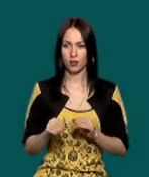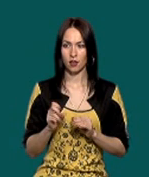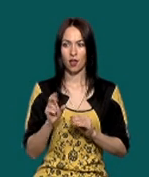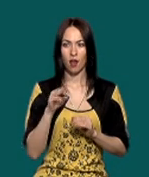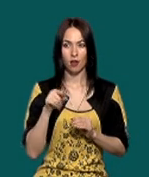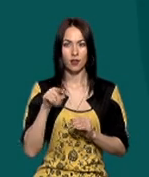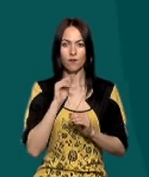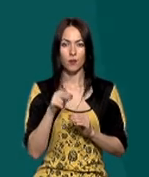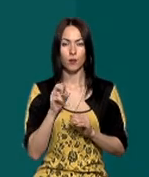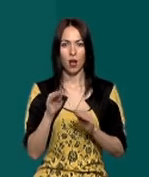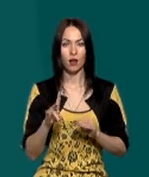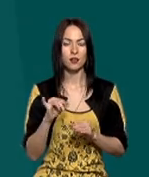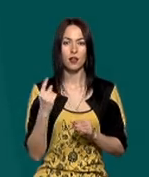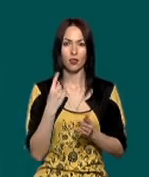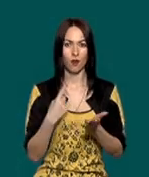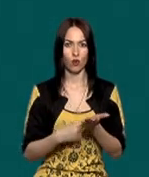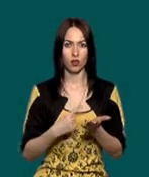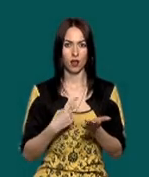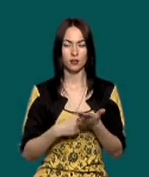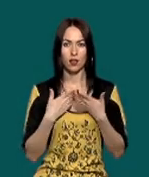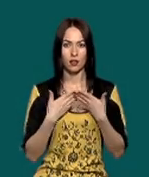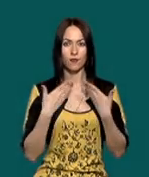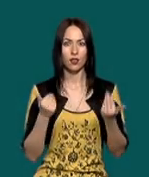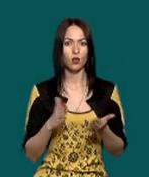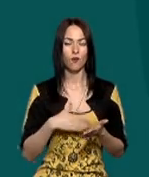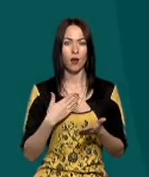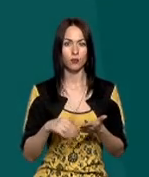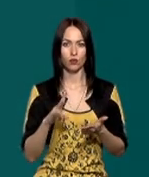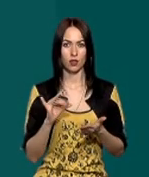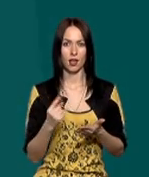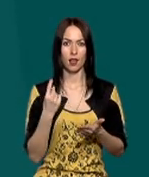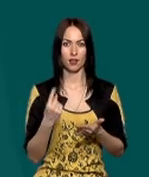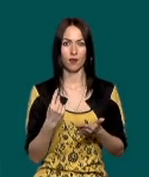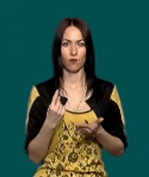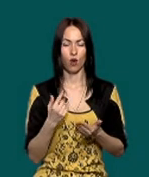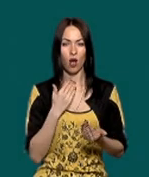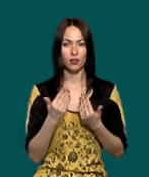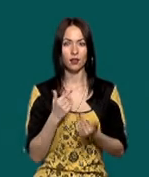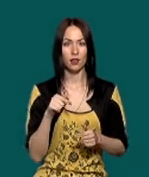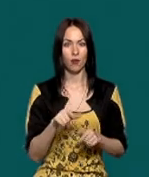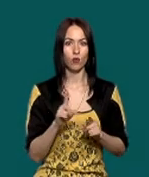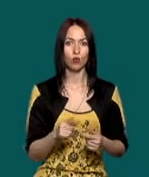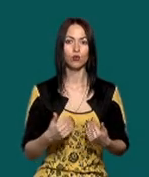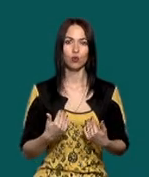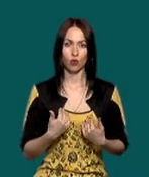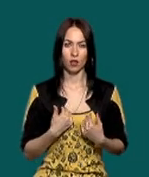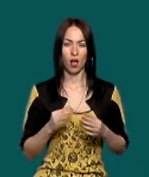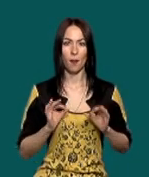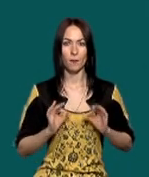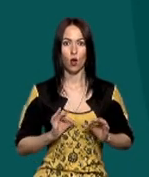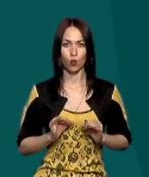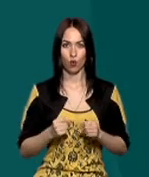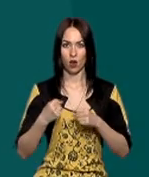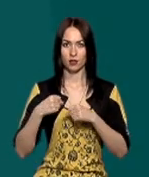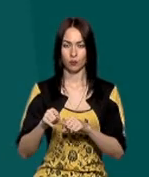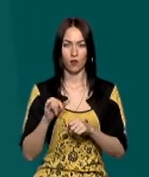ні одного доказательства нету, взагалі ні одного. Относительно того, що я прокурора